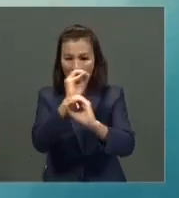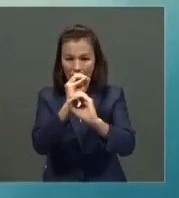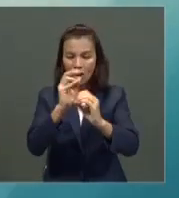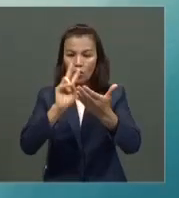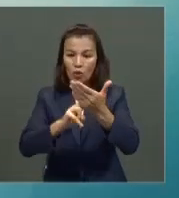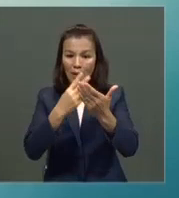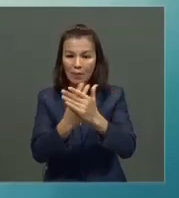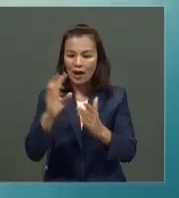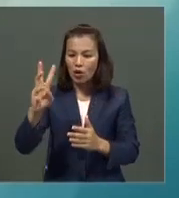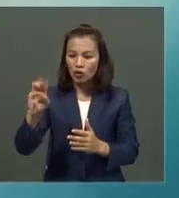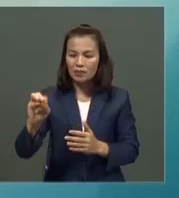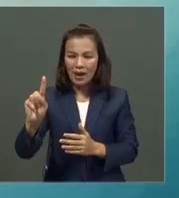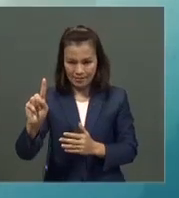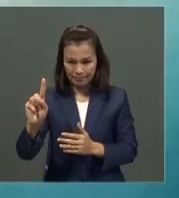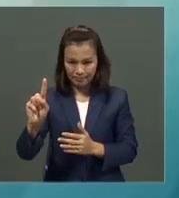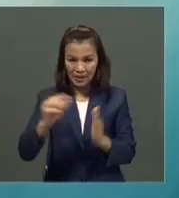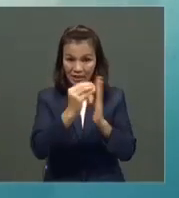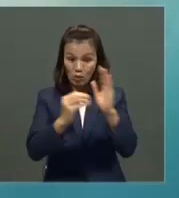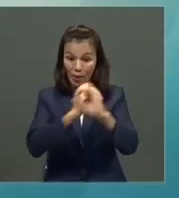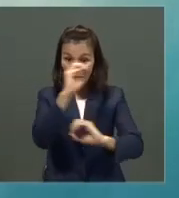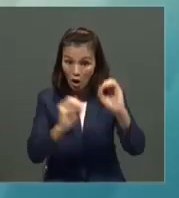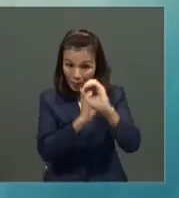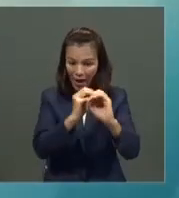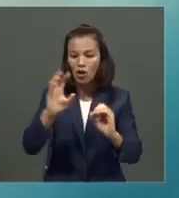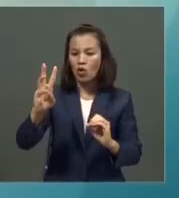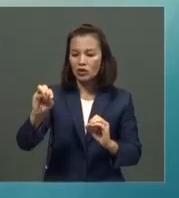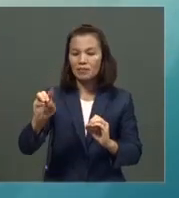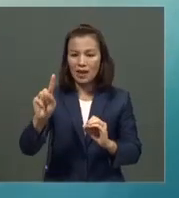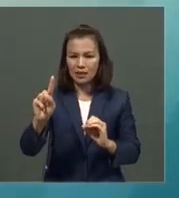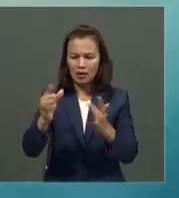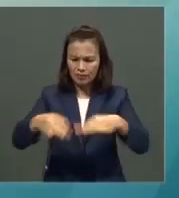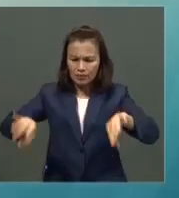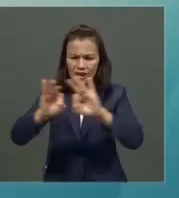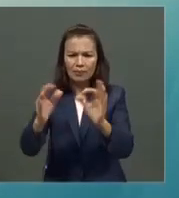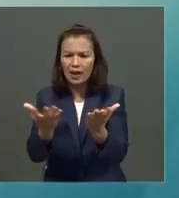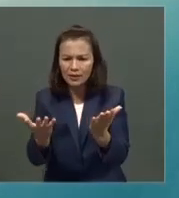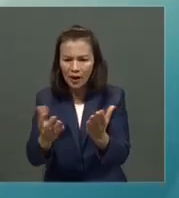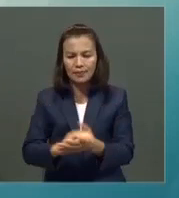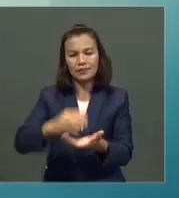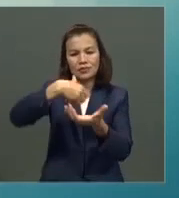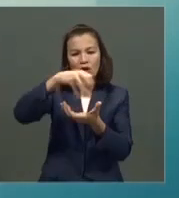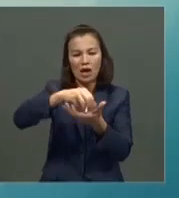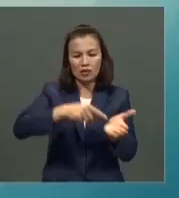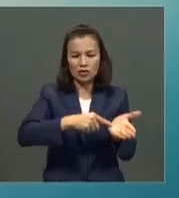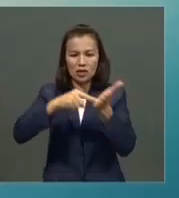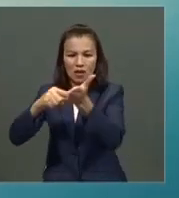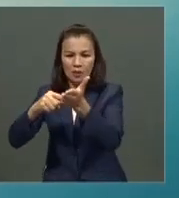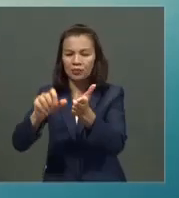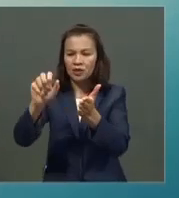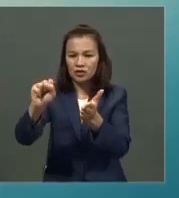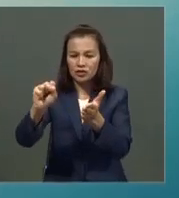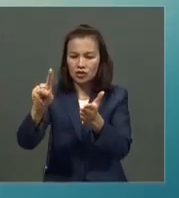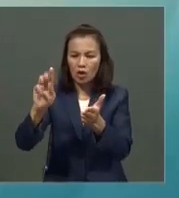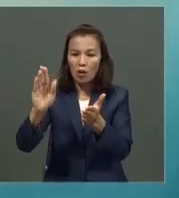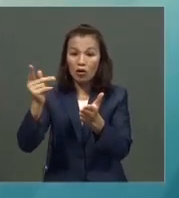ากถึง61จังหวัดเลยนะคะตัวเลขเหล่านี้สำคัญอย่างไรก็คือจะนำเสนอศบค.ชุดใหญ่พรุ่งนี้ให้พิจารณา